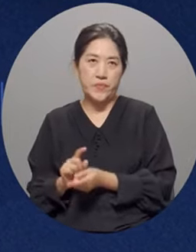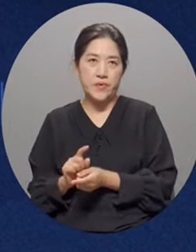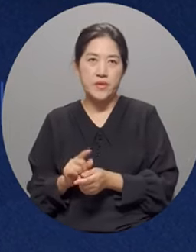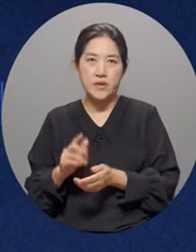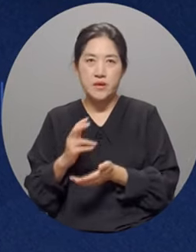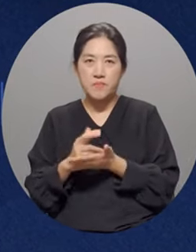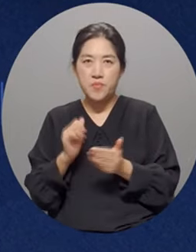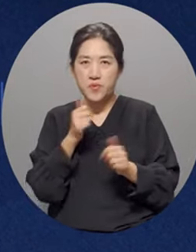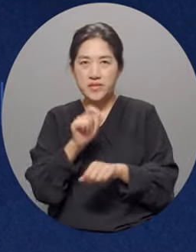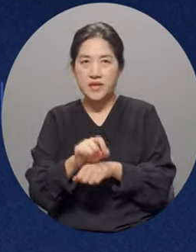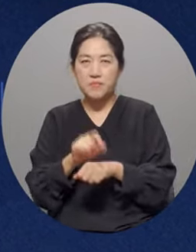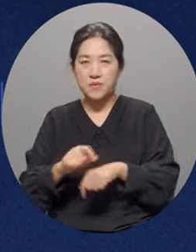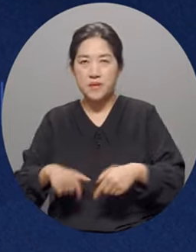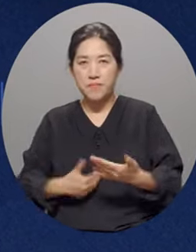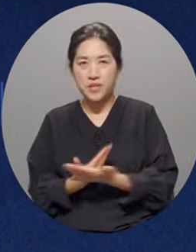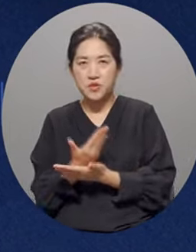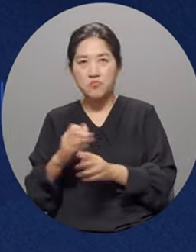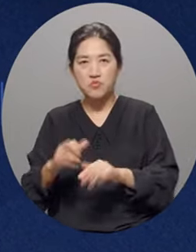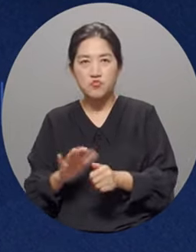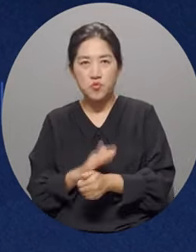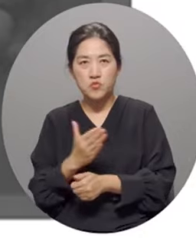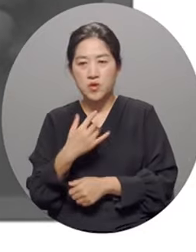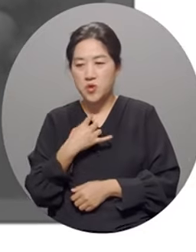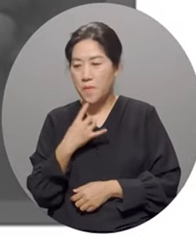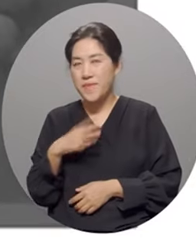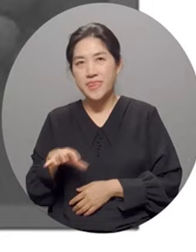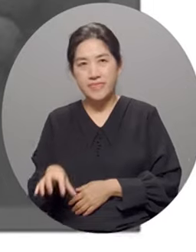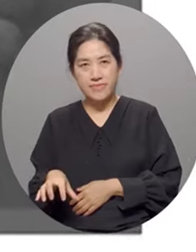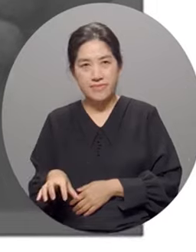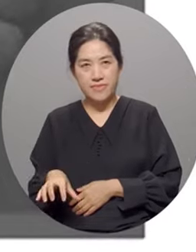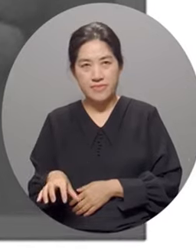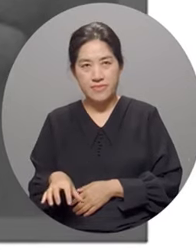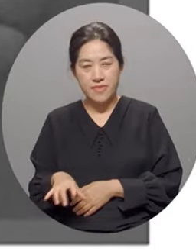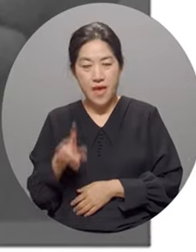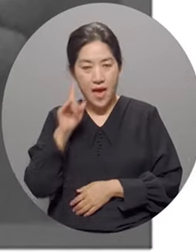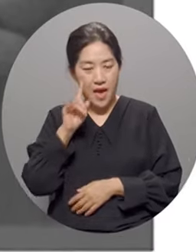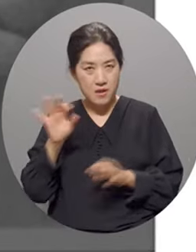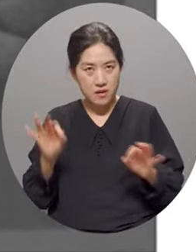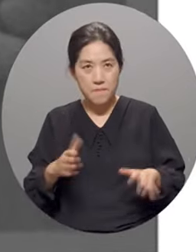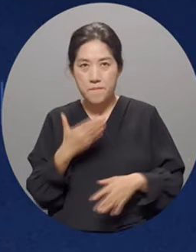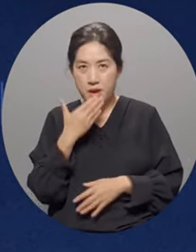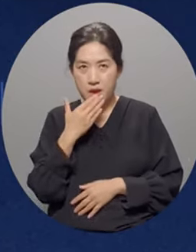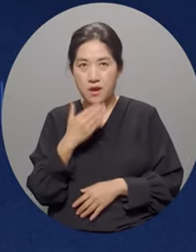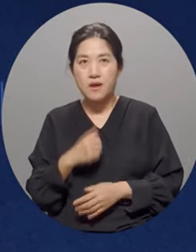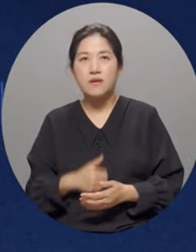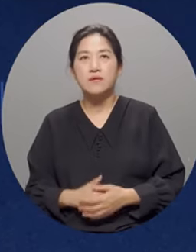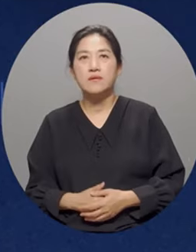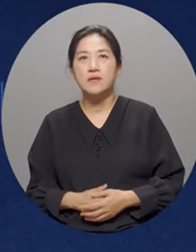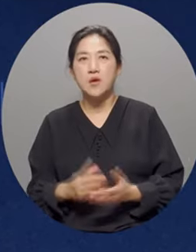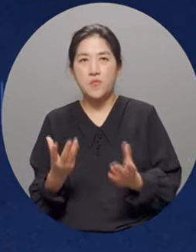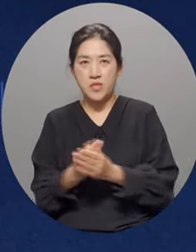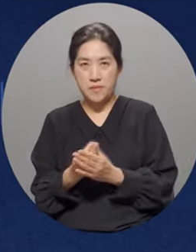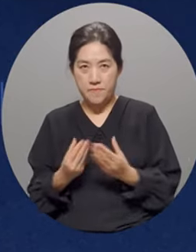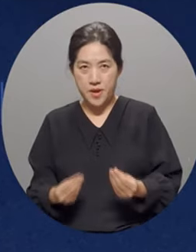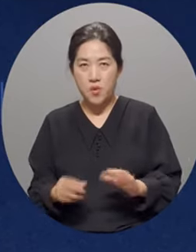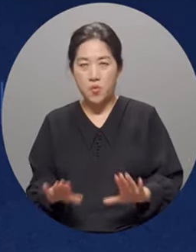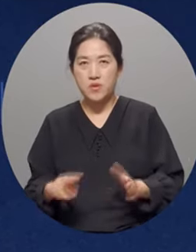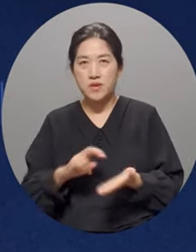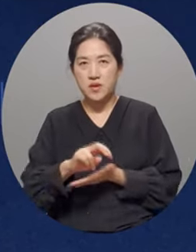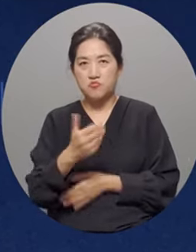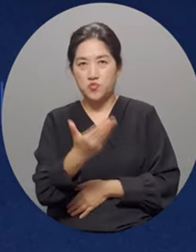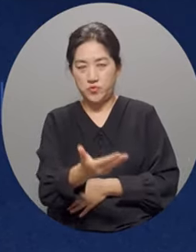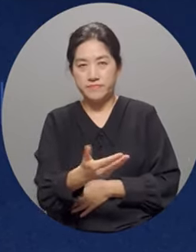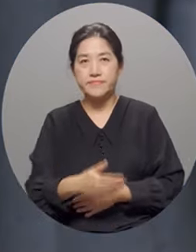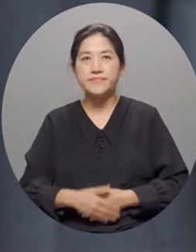사무실에서 반성문 쓰는 곳은 저희밖에 없을 텐데요 단 하루면 됩니다 완성본은 오늘까지 파트로